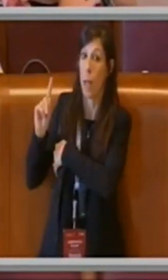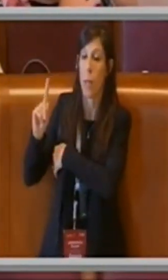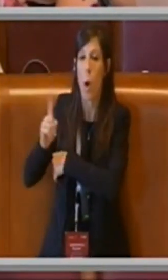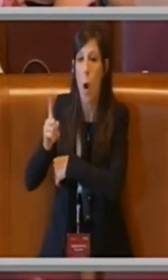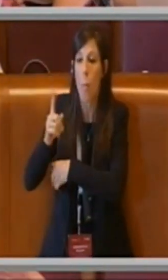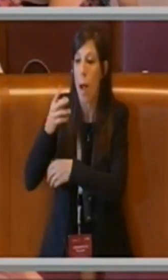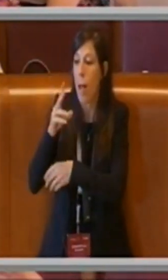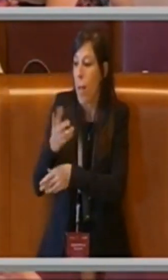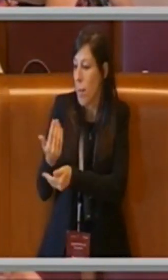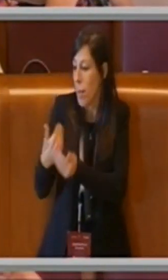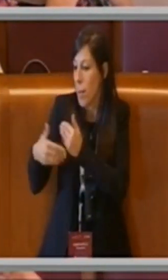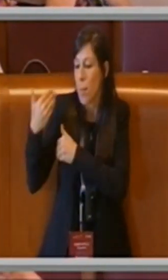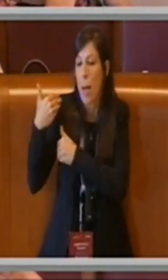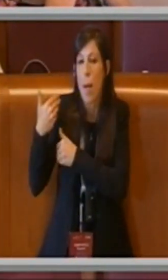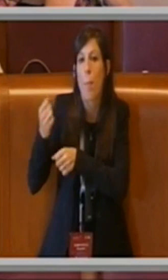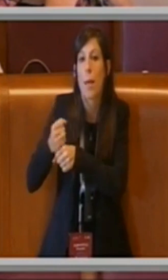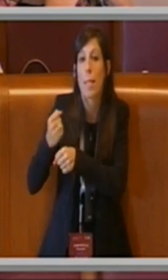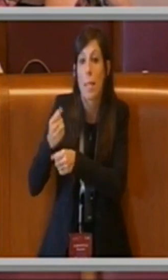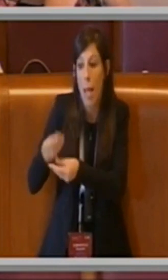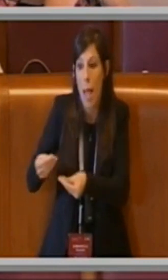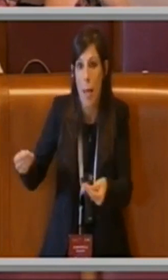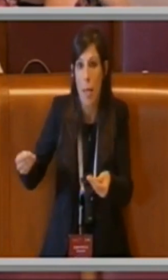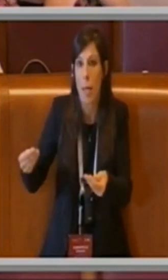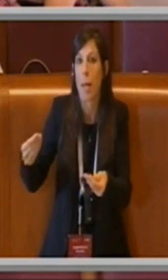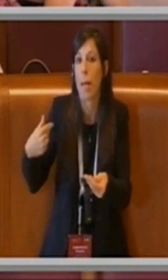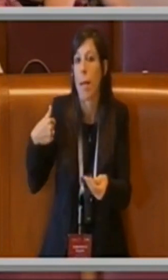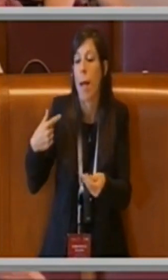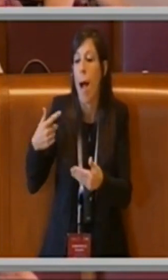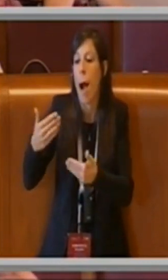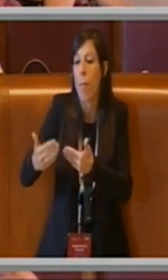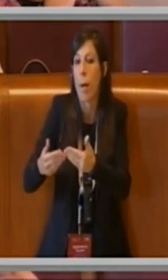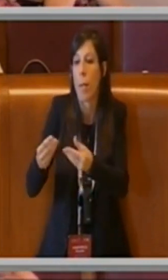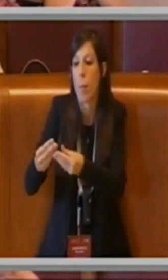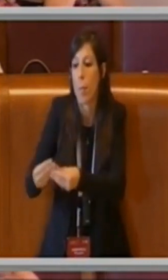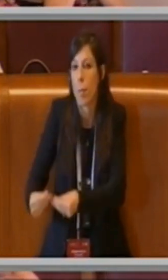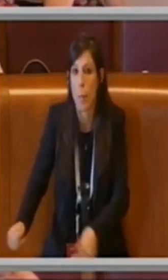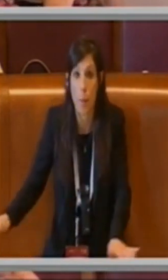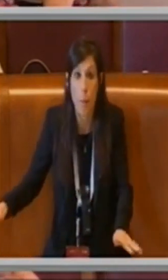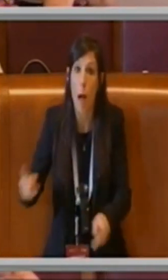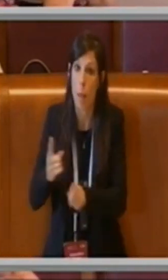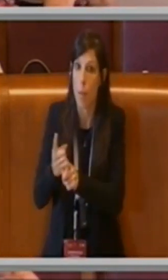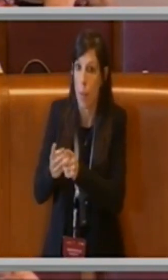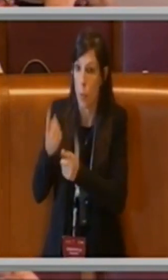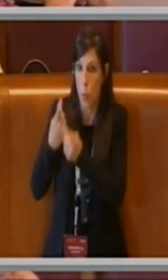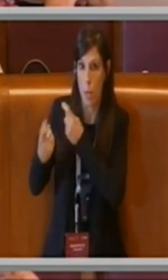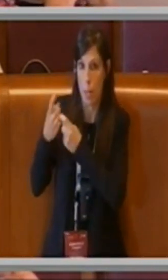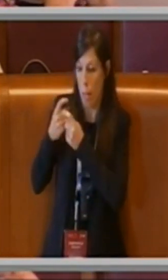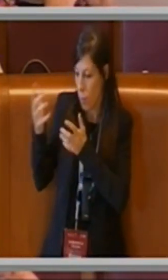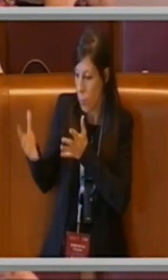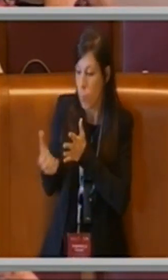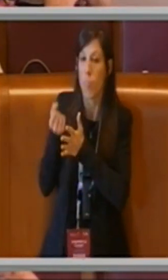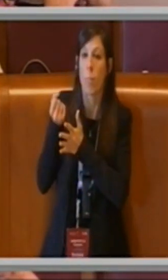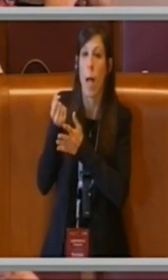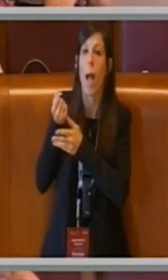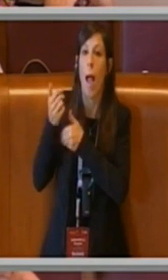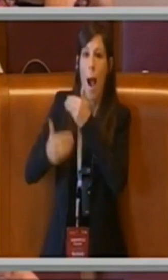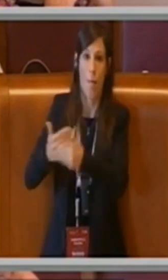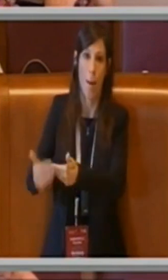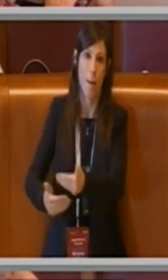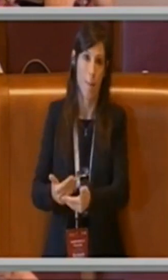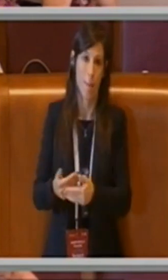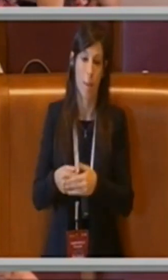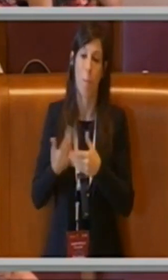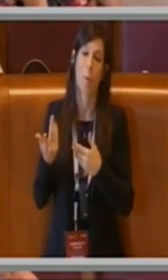mestieri che si vanno perdendo, quei mestieri che secondo noi vanno recuperati nell'interesse di